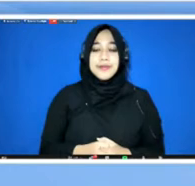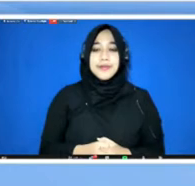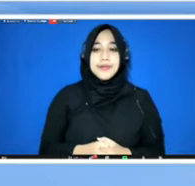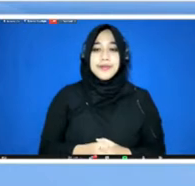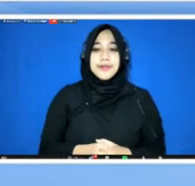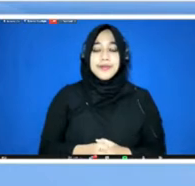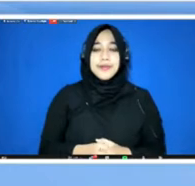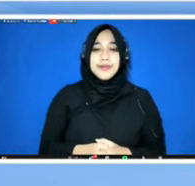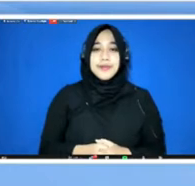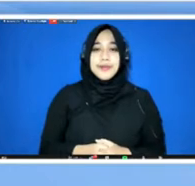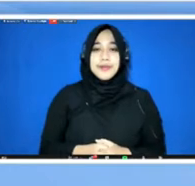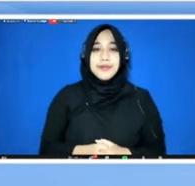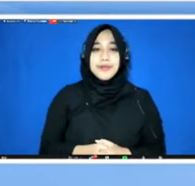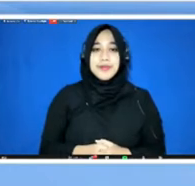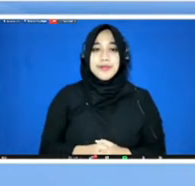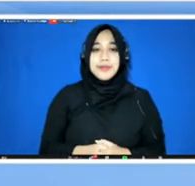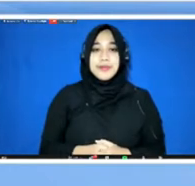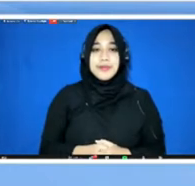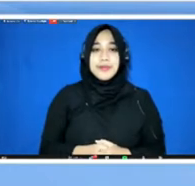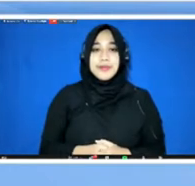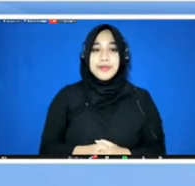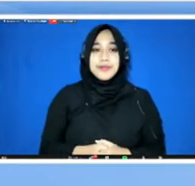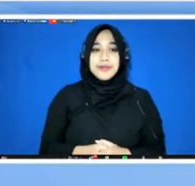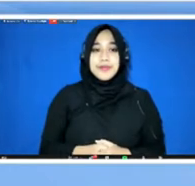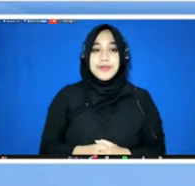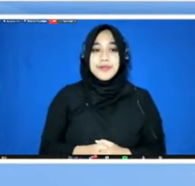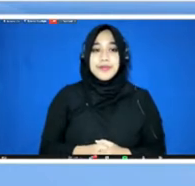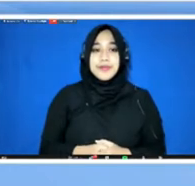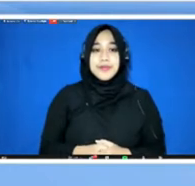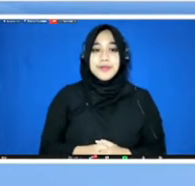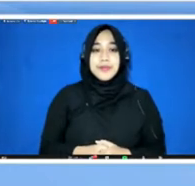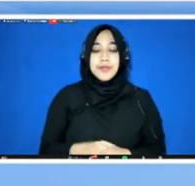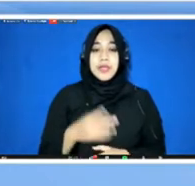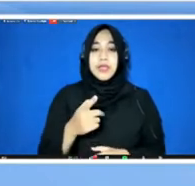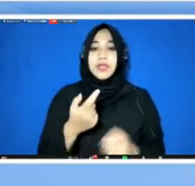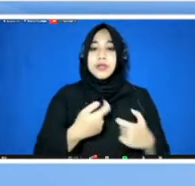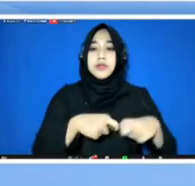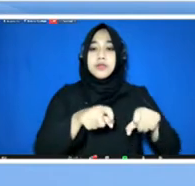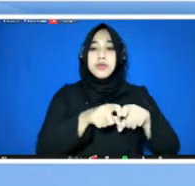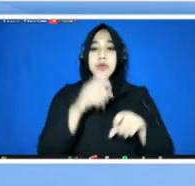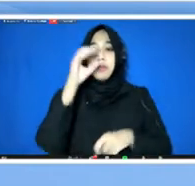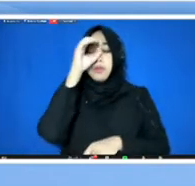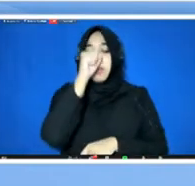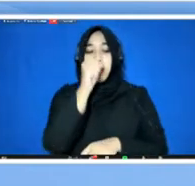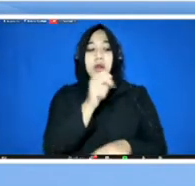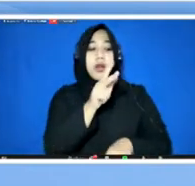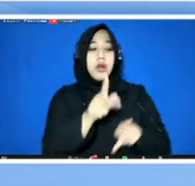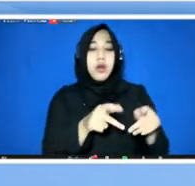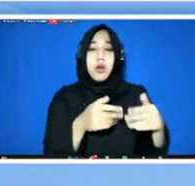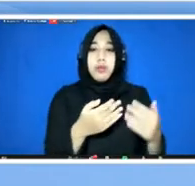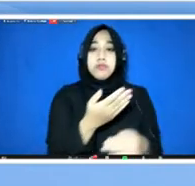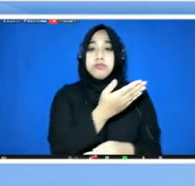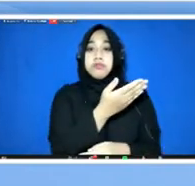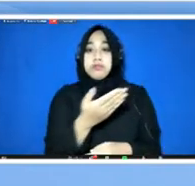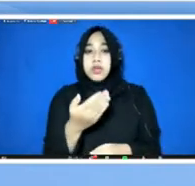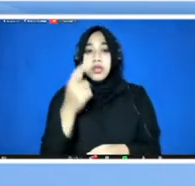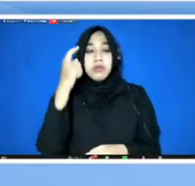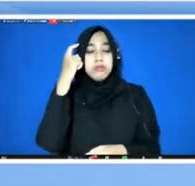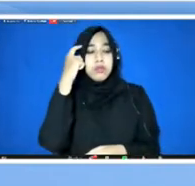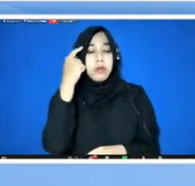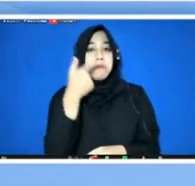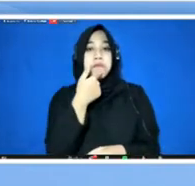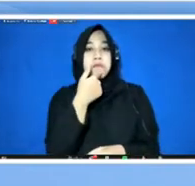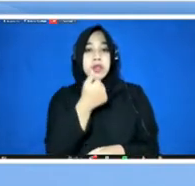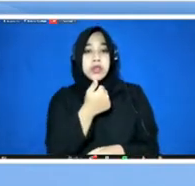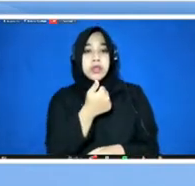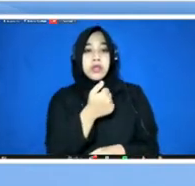Kemudian ini selaras dengan pemahaman bahwa mereka menganggap perlu bagi